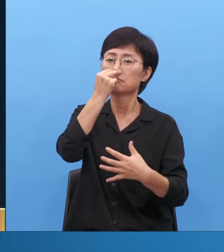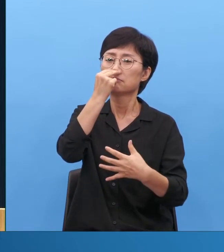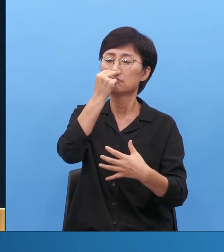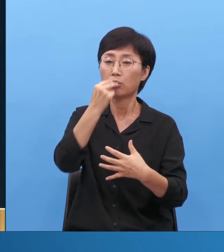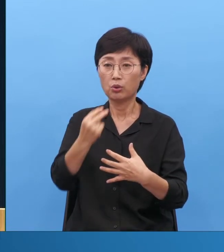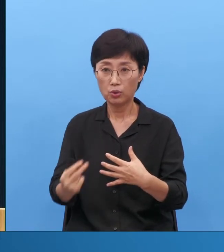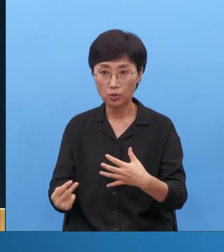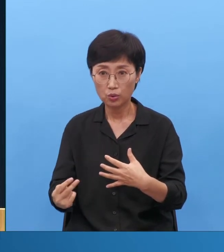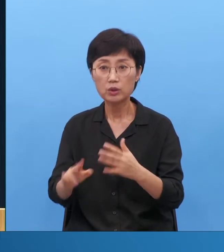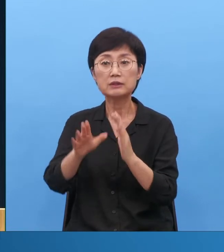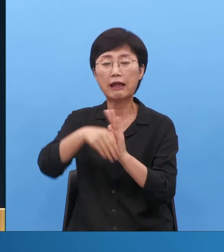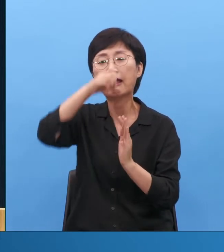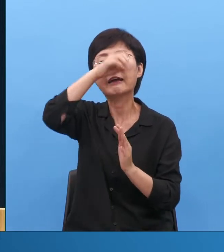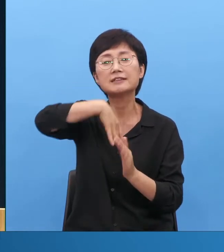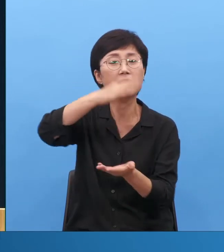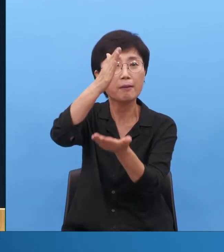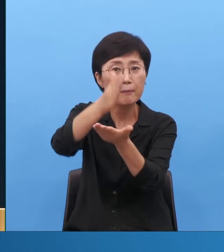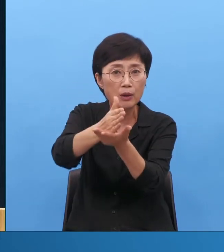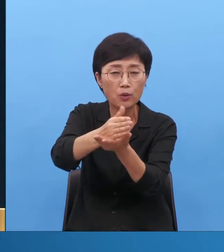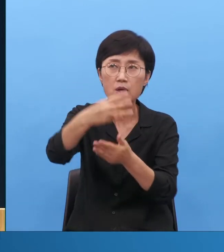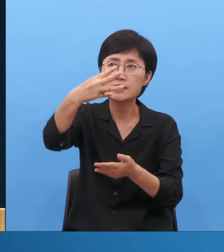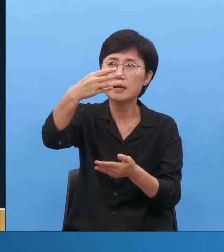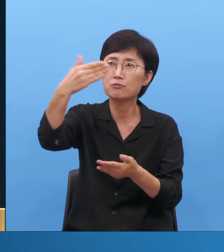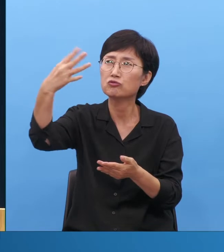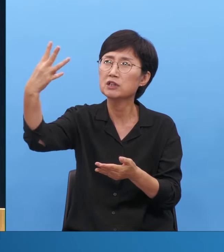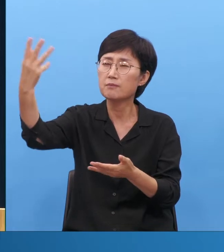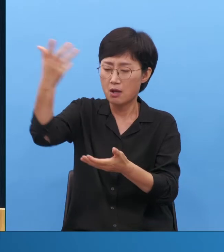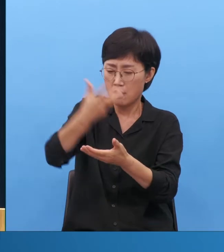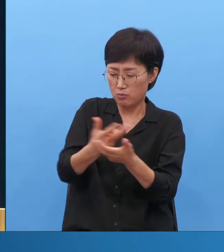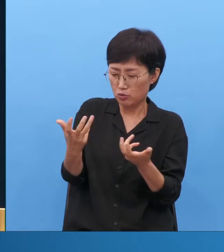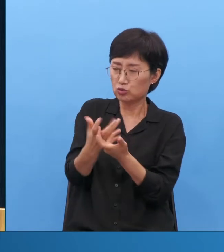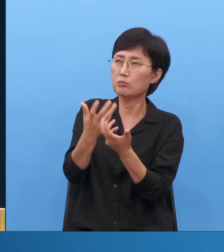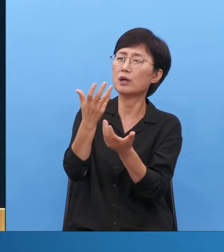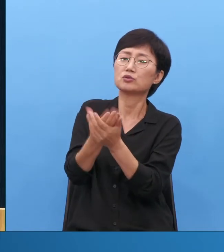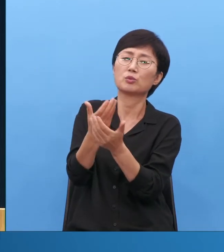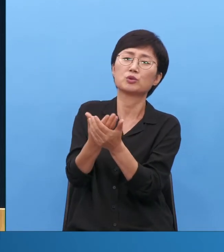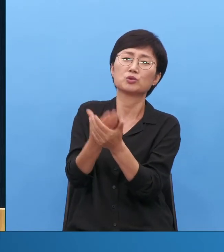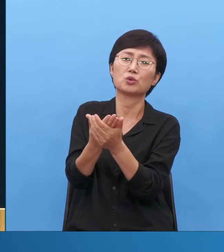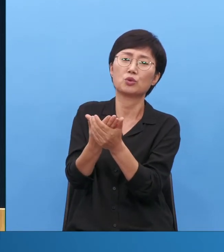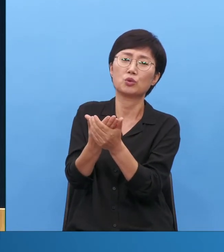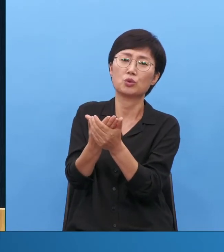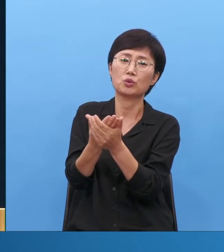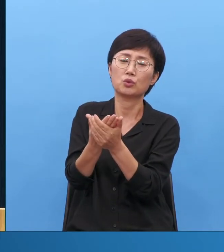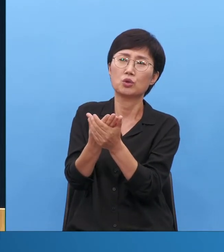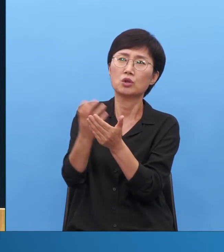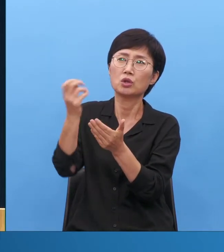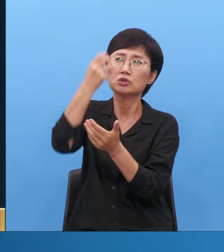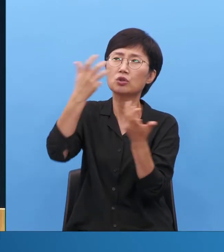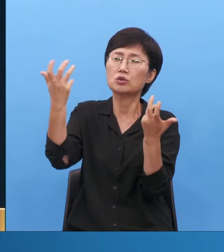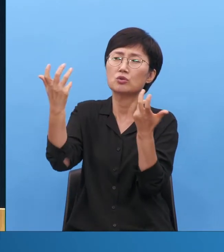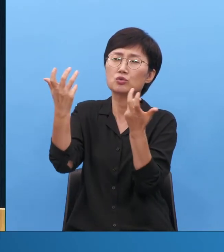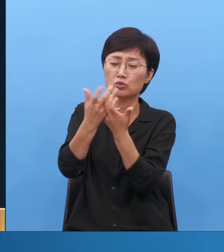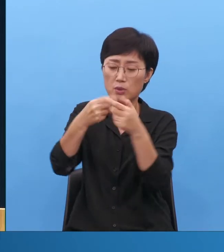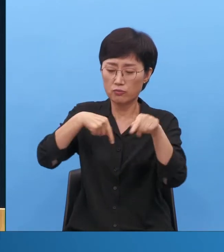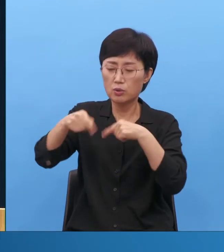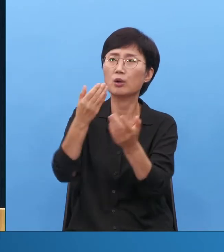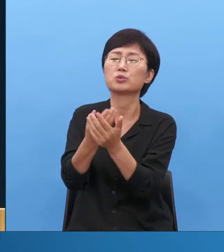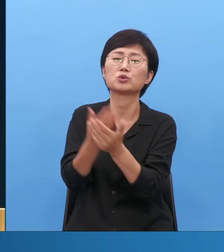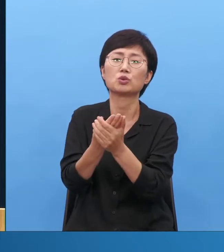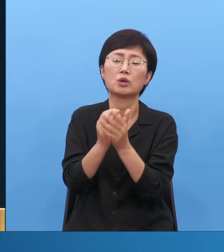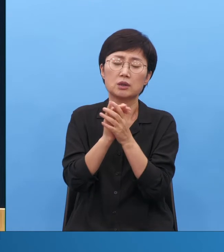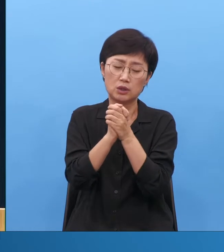capacity. Your liver, 쉬운 all your 겁니다. organs are not 하나님이 진짜 functioning. 주신 거에 대해서 이 유대인이 관심이 없었던 겁니다. But we see that God has given to us all the genuine